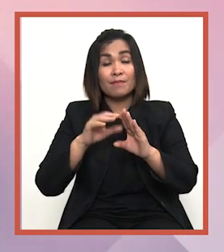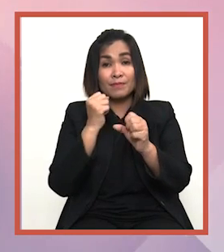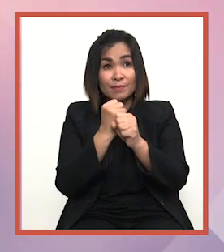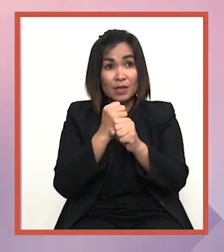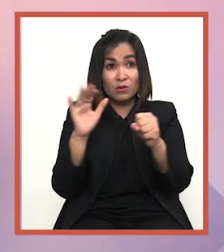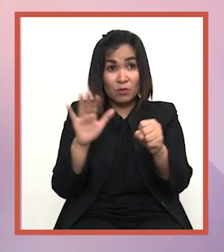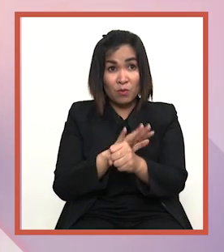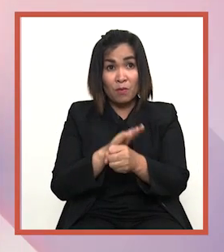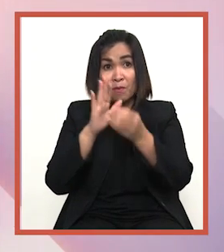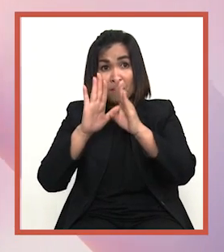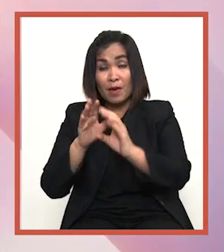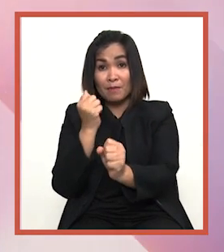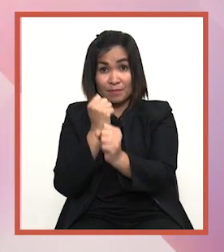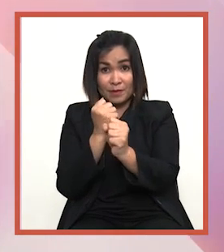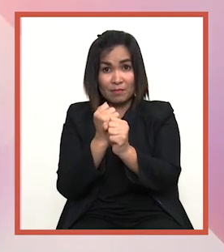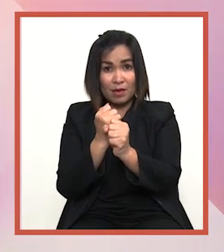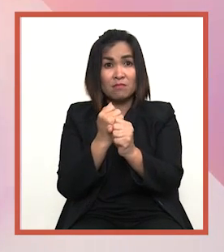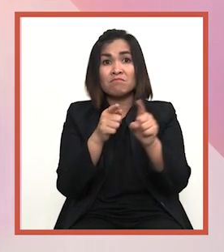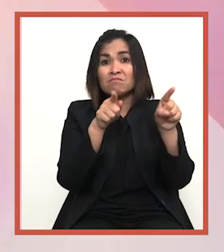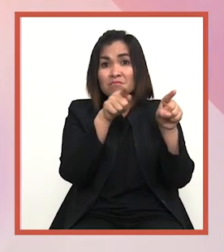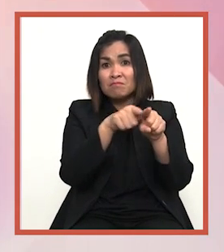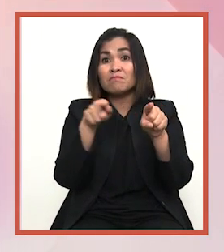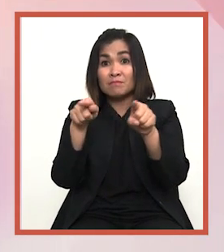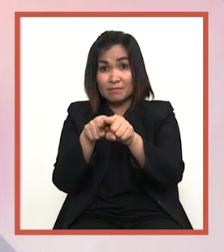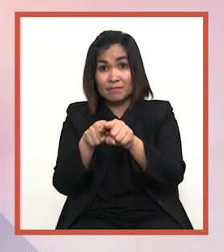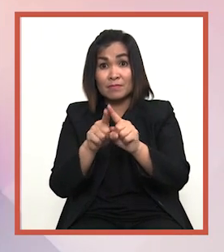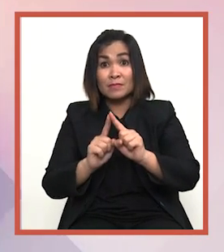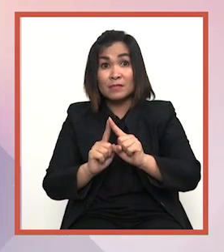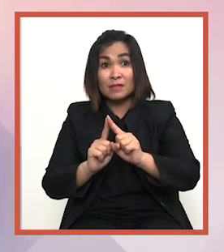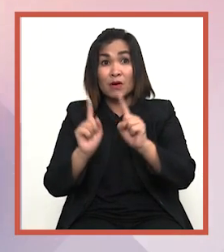านของแหล่งจ่ายแรงดันไฟฟ้านั้นจะใช้สัญลักษณ์เหมือนกัน